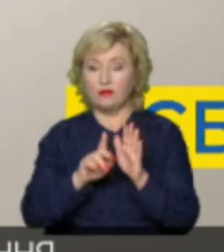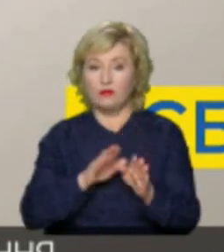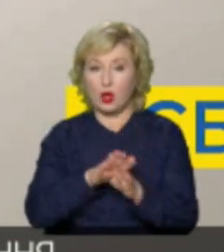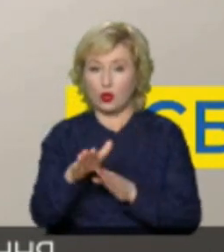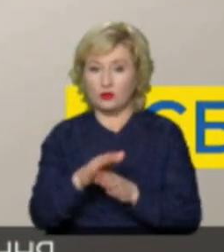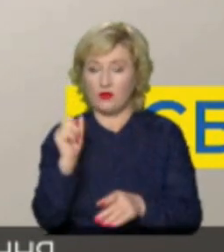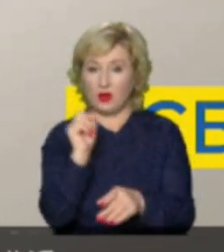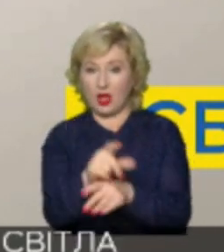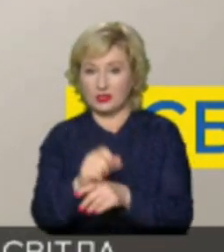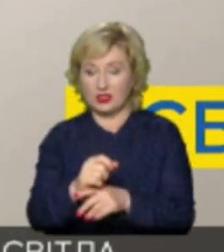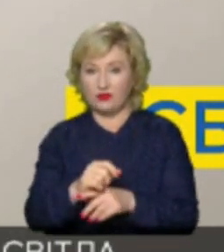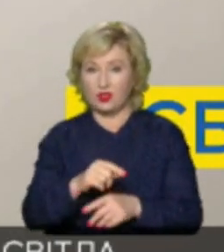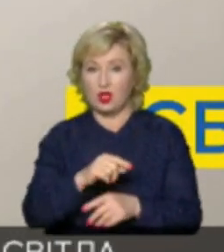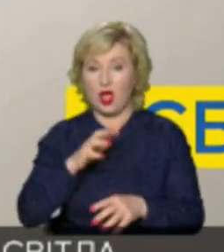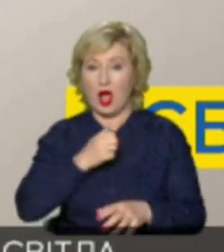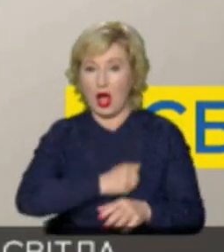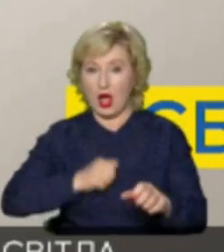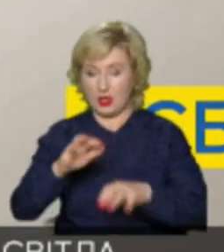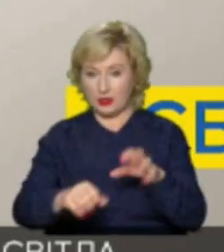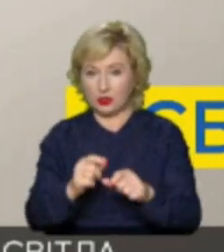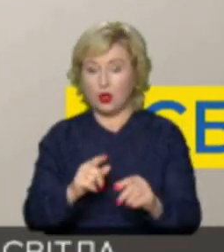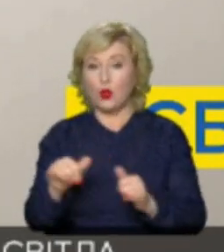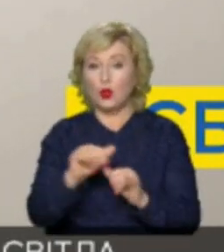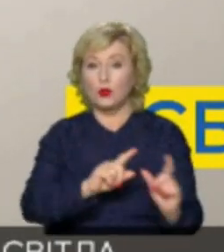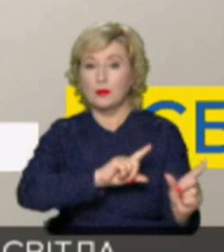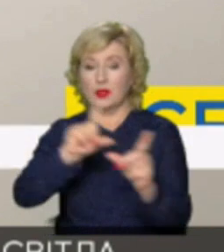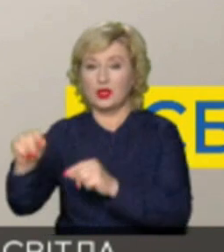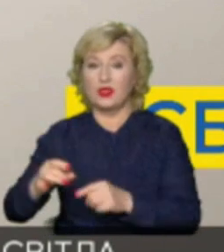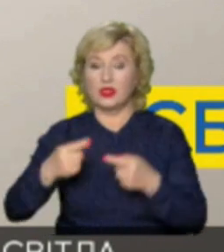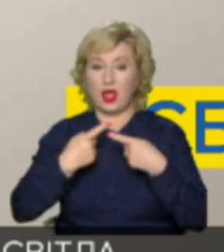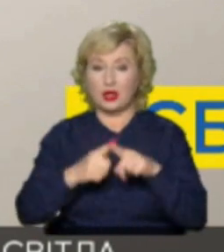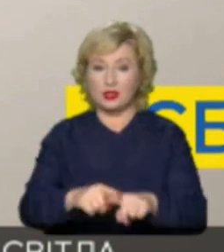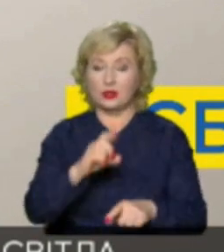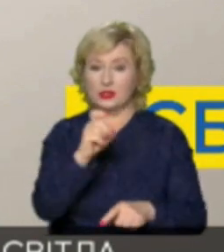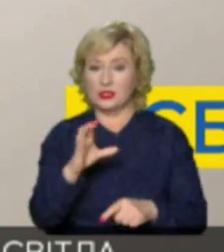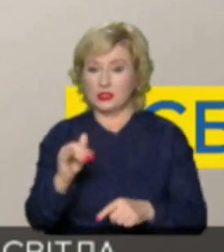агресора щодо виявлення маршрутів переміщення техніки ЗСУ на території Луганської області.